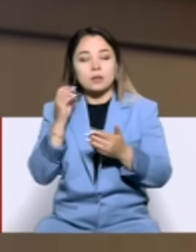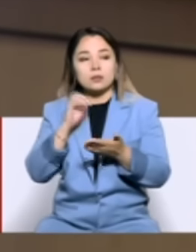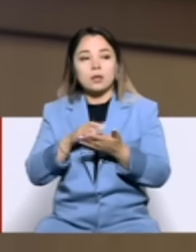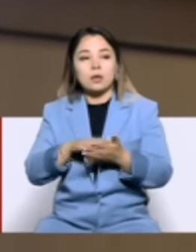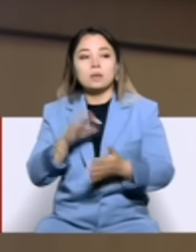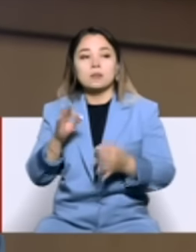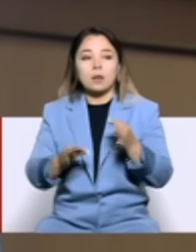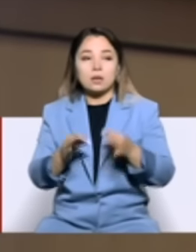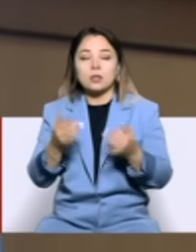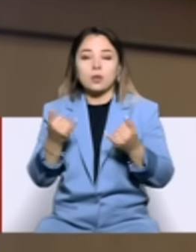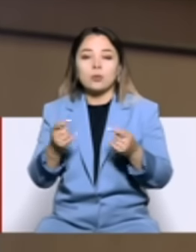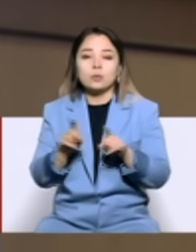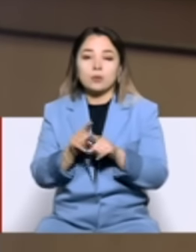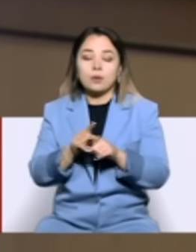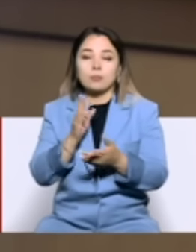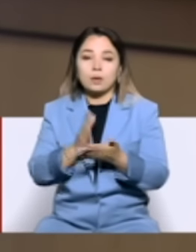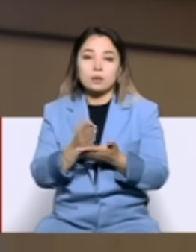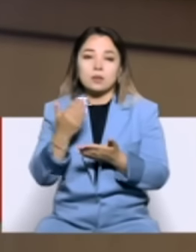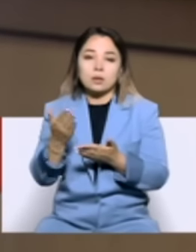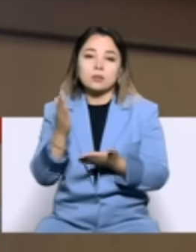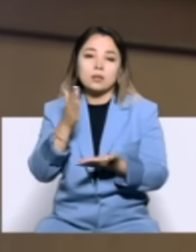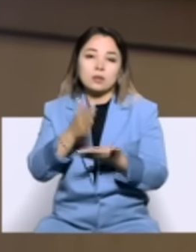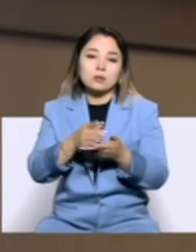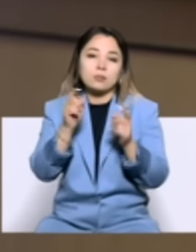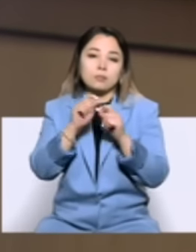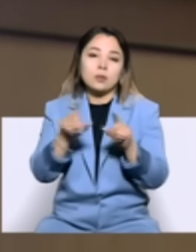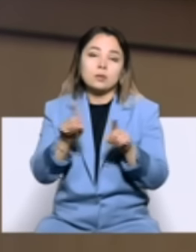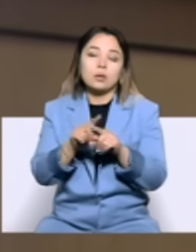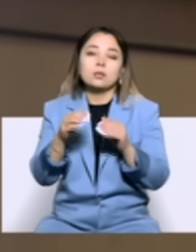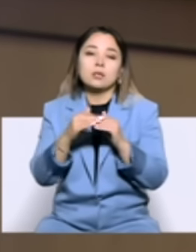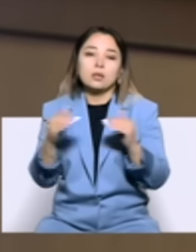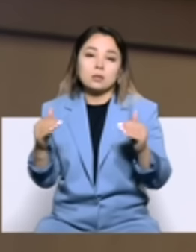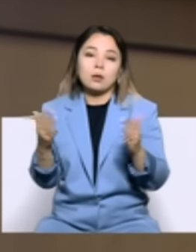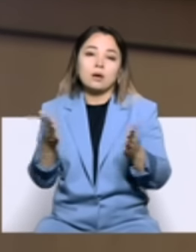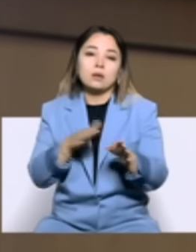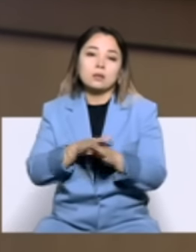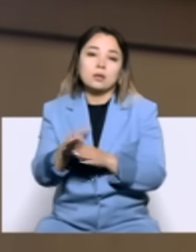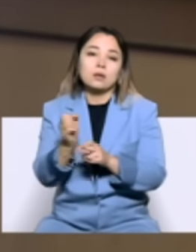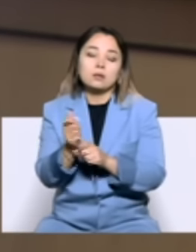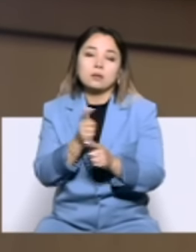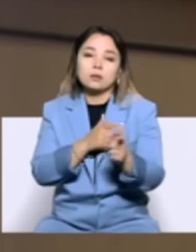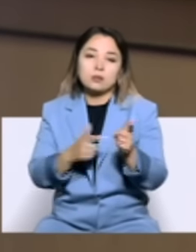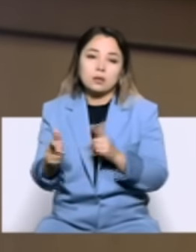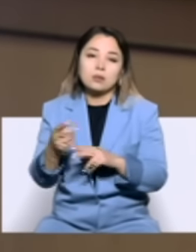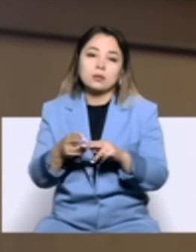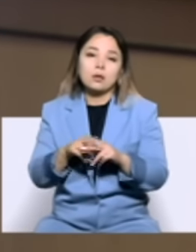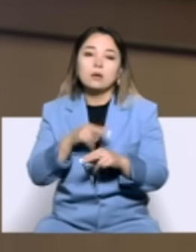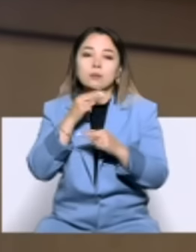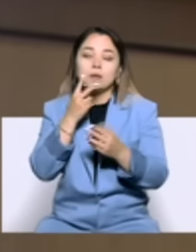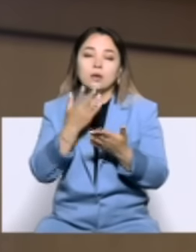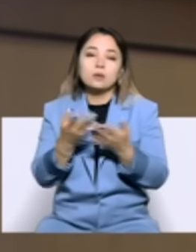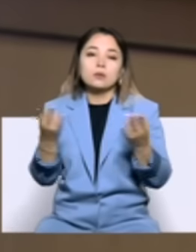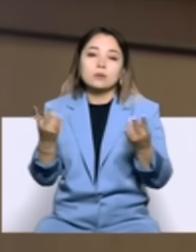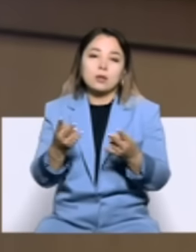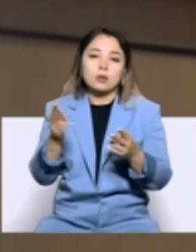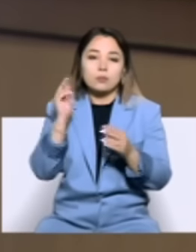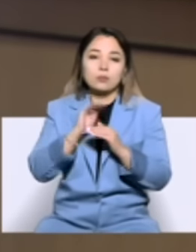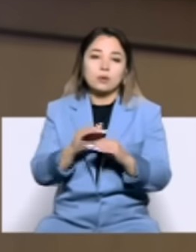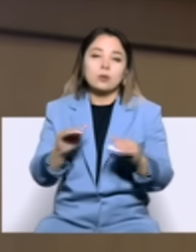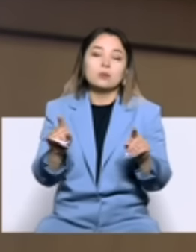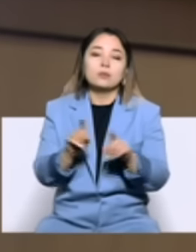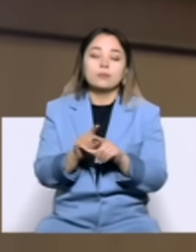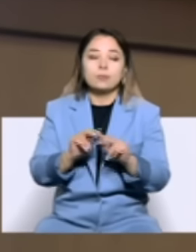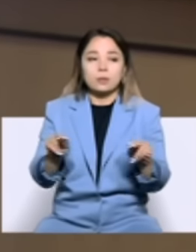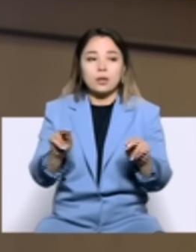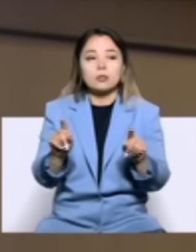стандартында қазірдің өзінде бар. Енді соның тікелей мектептер деңгейінде қалай жүзеге асырылып жатқанына мән беруіміз керек. Мұғалімдер осы